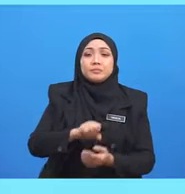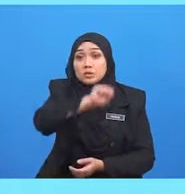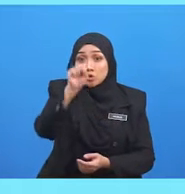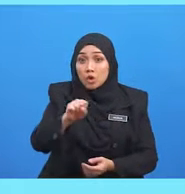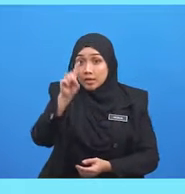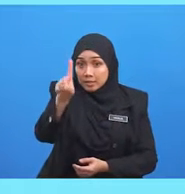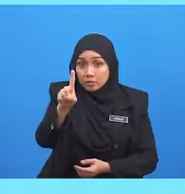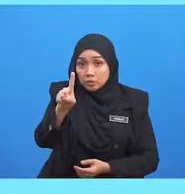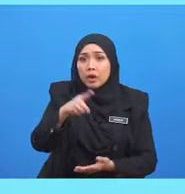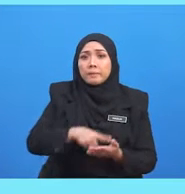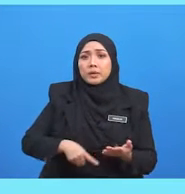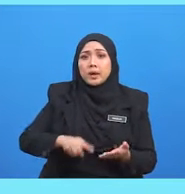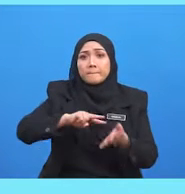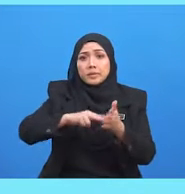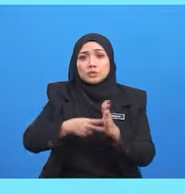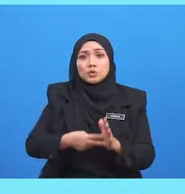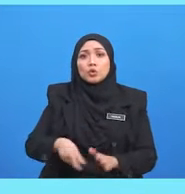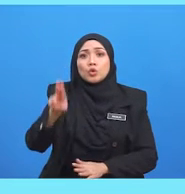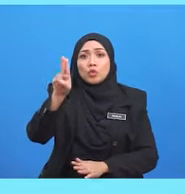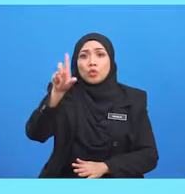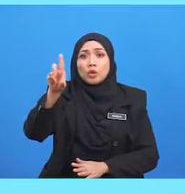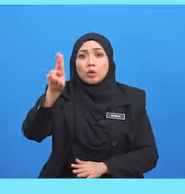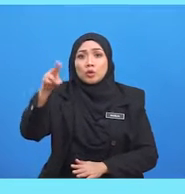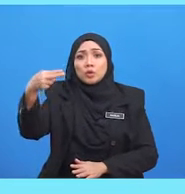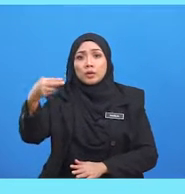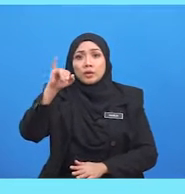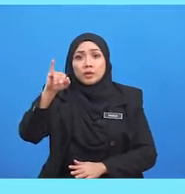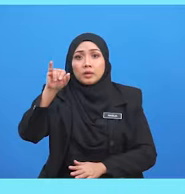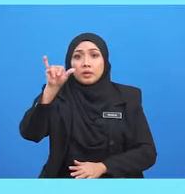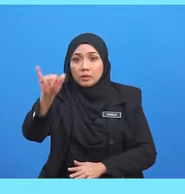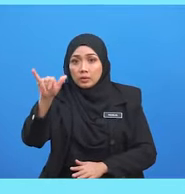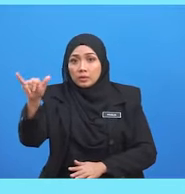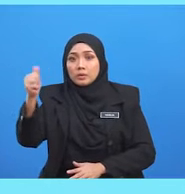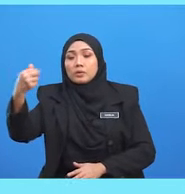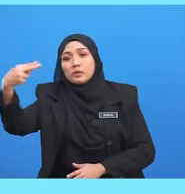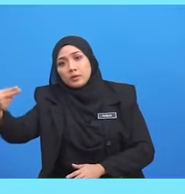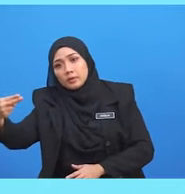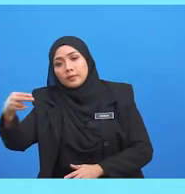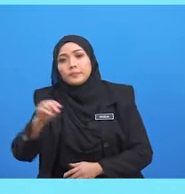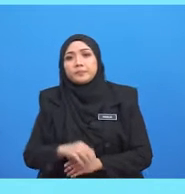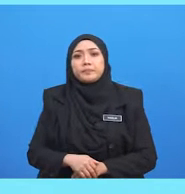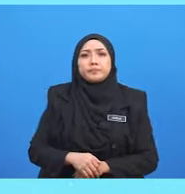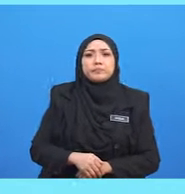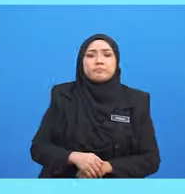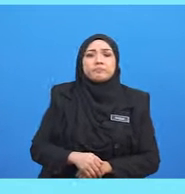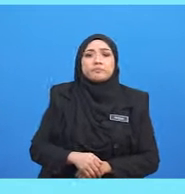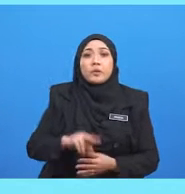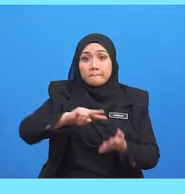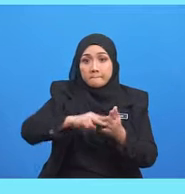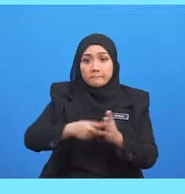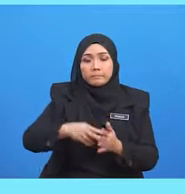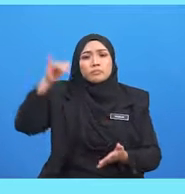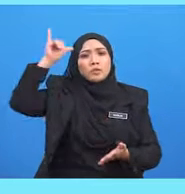1, apakah maksud uluhiyah? Jawapan uluhiyah ialah keyakinan kita hanya